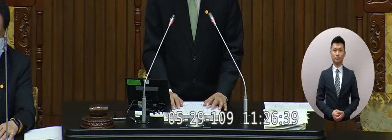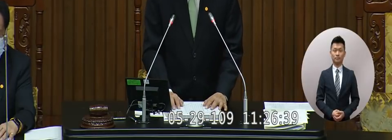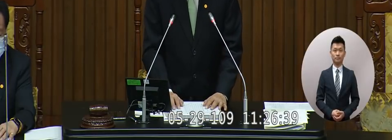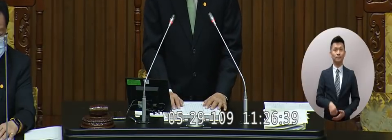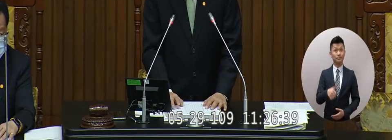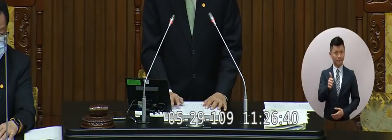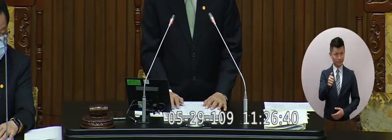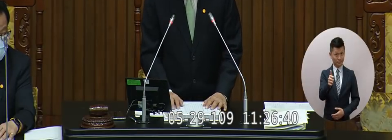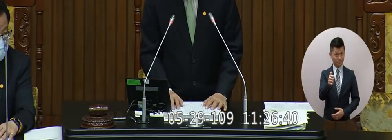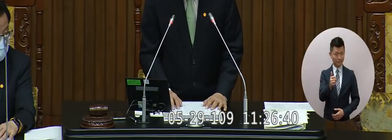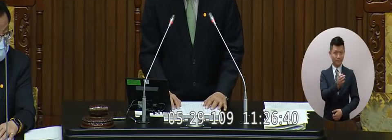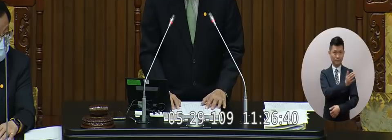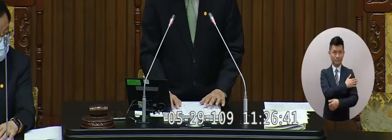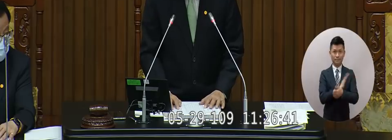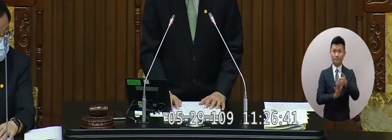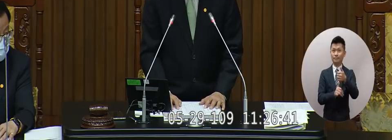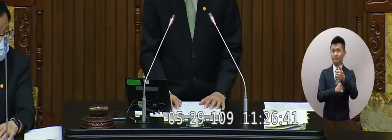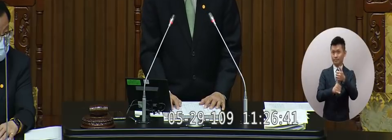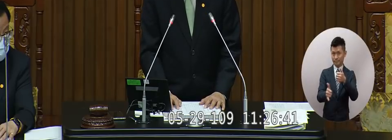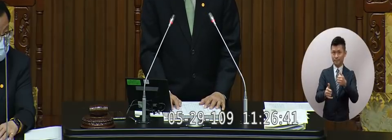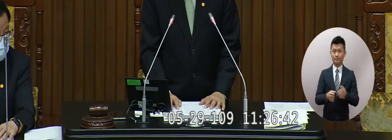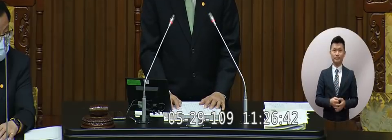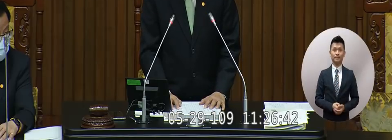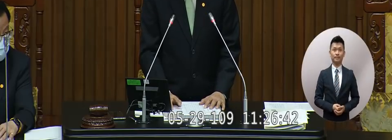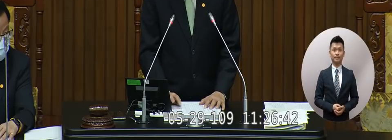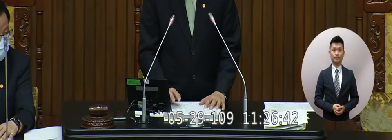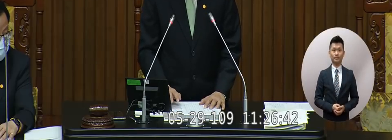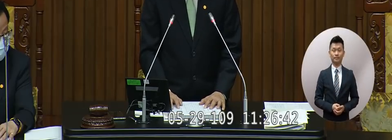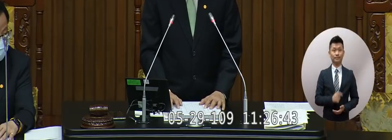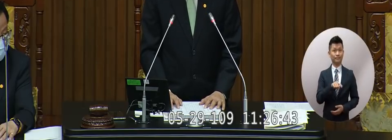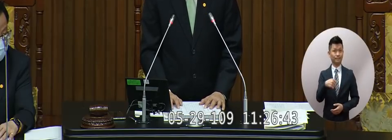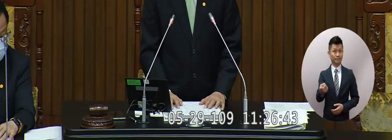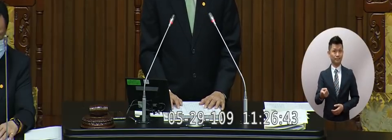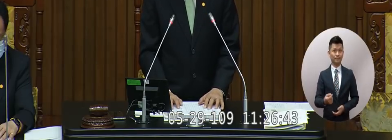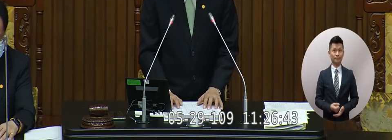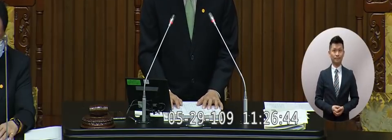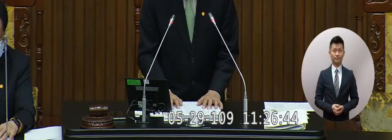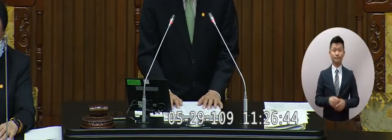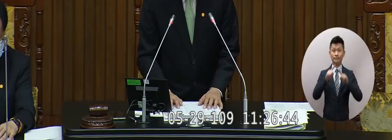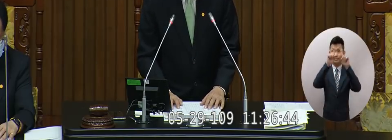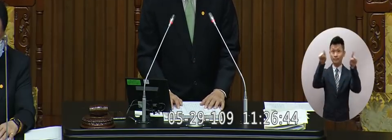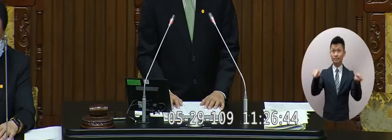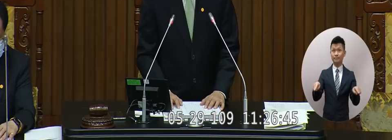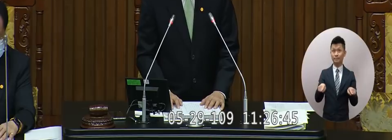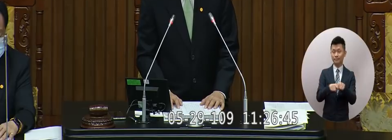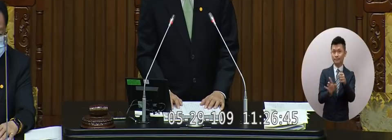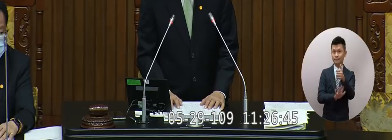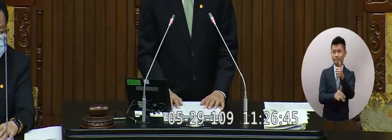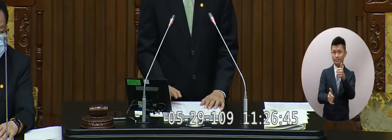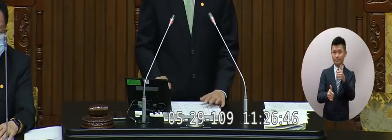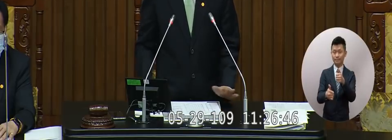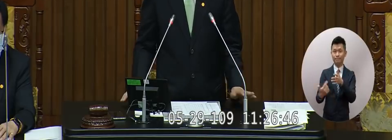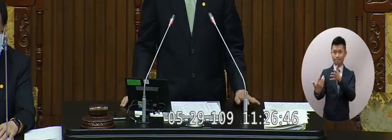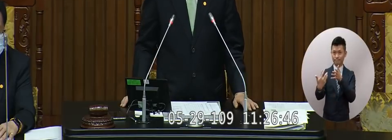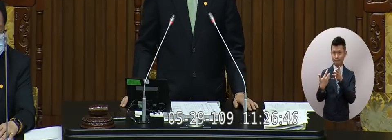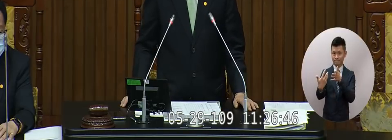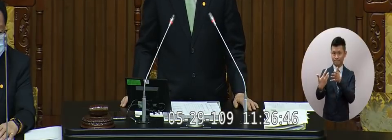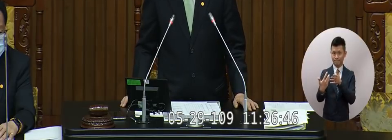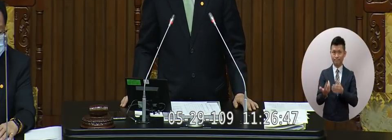多谢陈碧伟委员，继续请张其禄委员咨